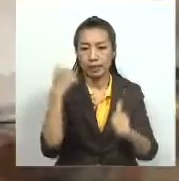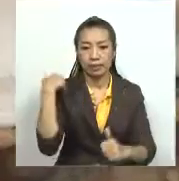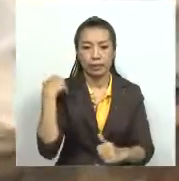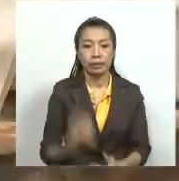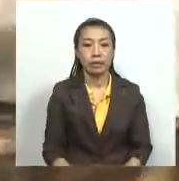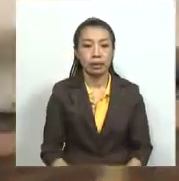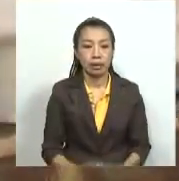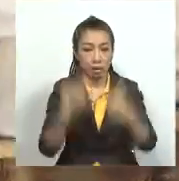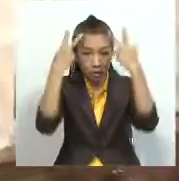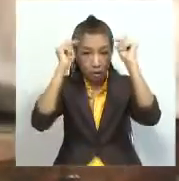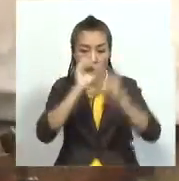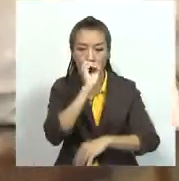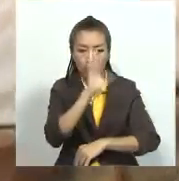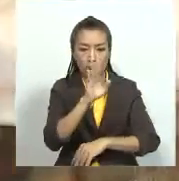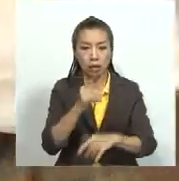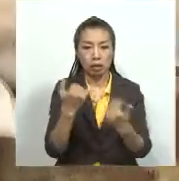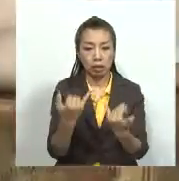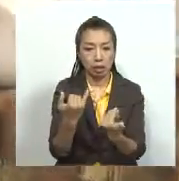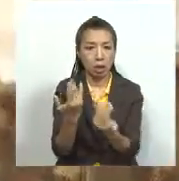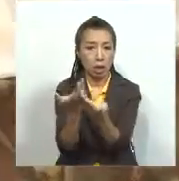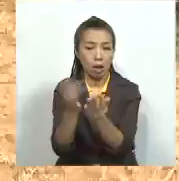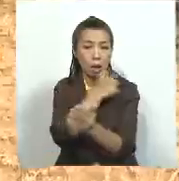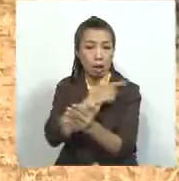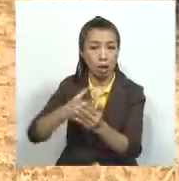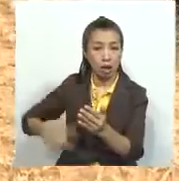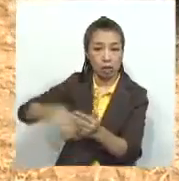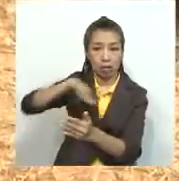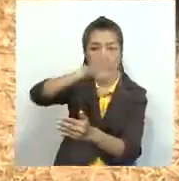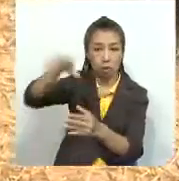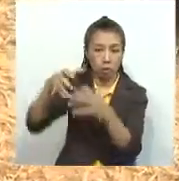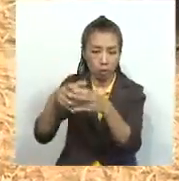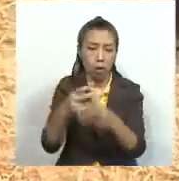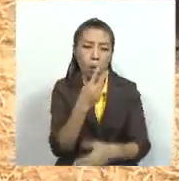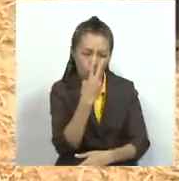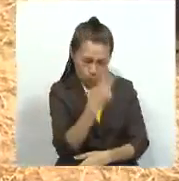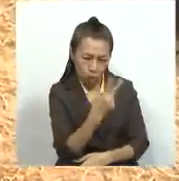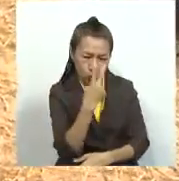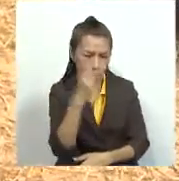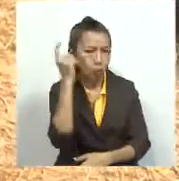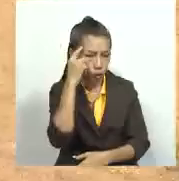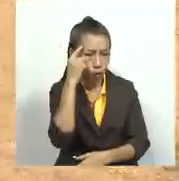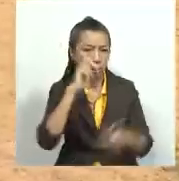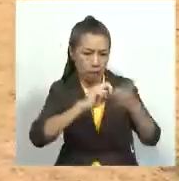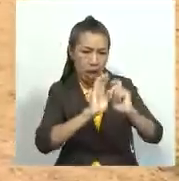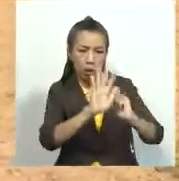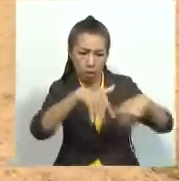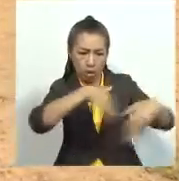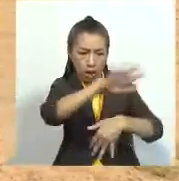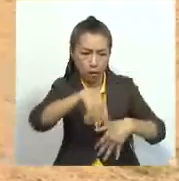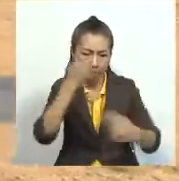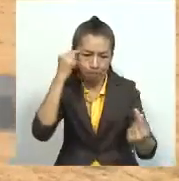ากนี้นายกรัฐมนตรียังระบุว่าพระราชวงศ์ทรงติดตามความทุกข์ร้อนของประสบกนิกรอยู่ตลอดเวลาทรงให้ความส